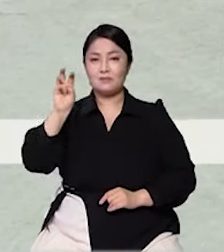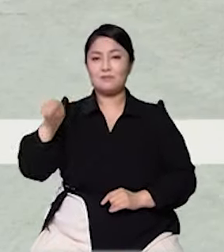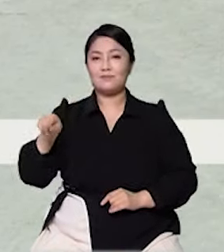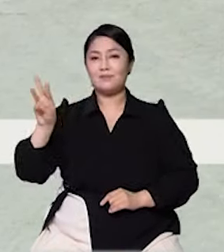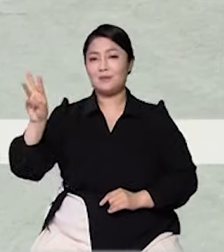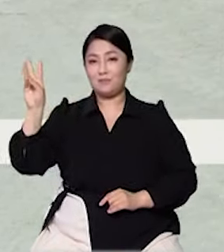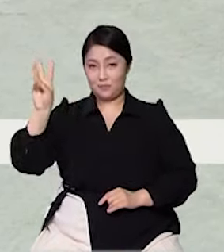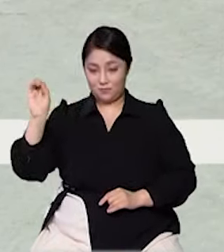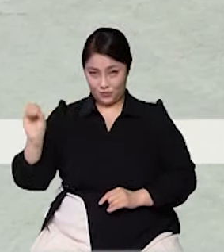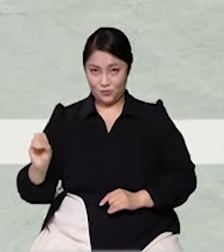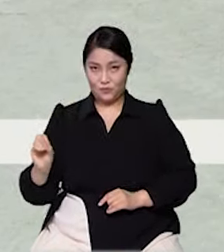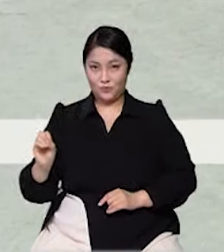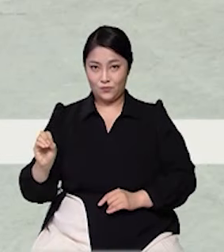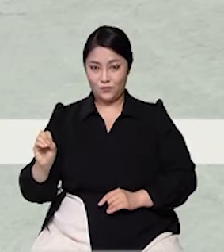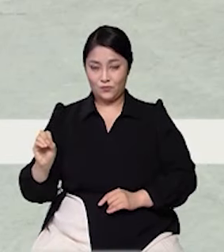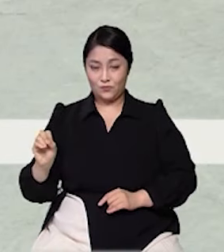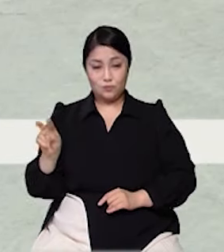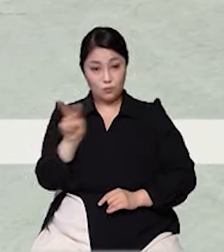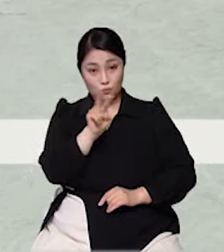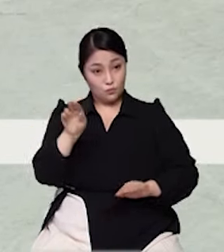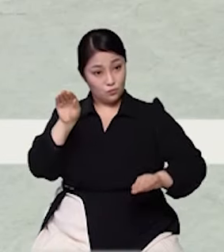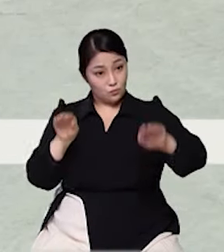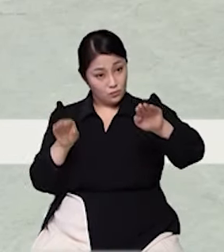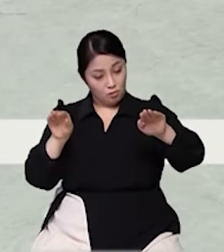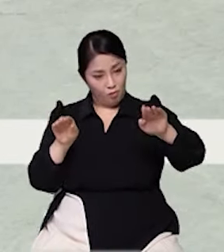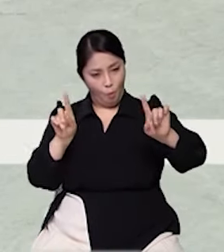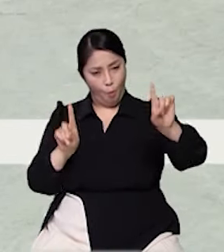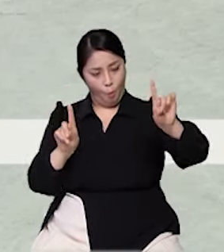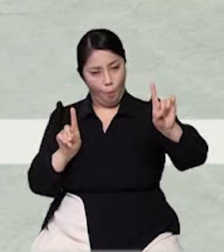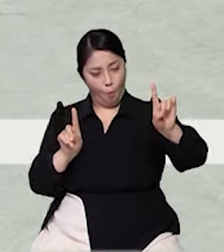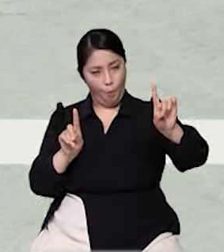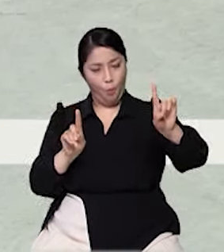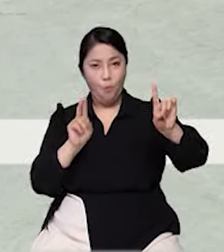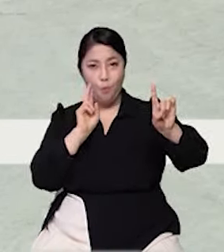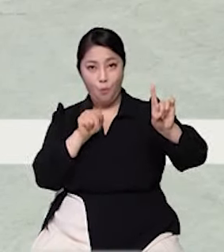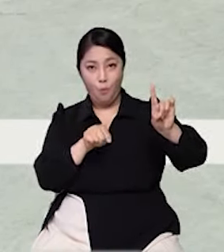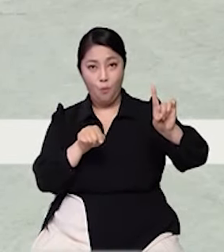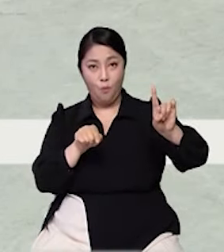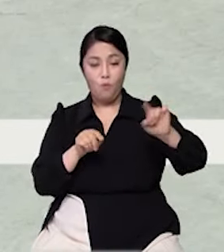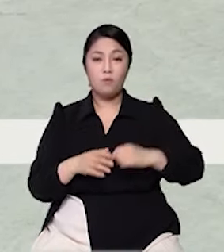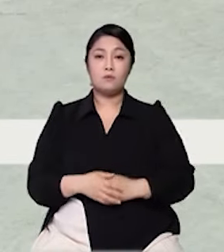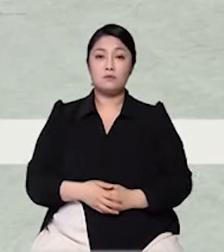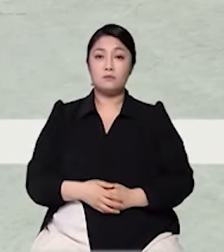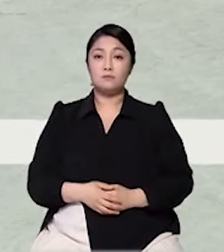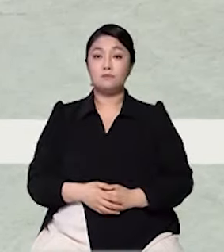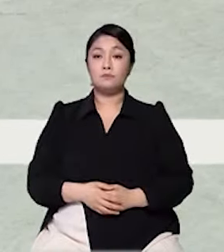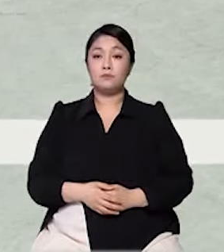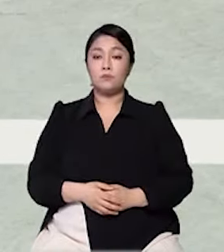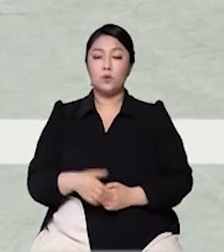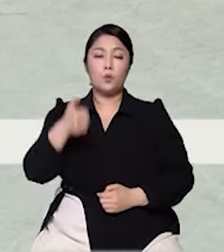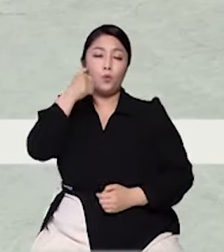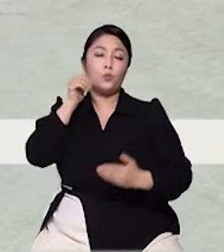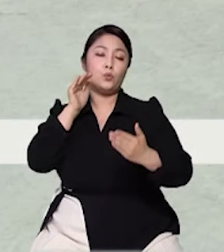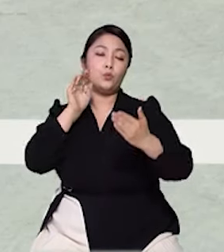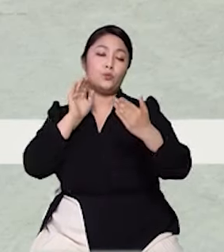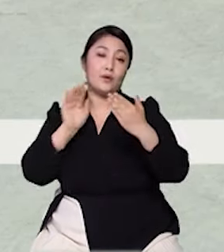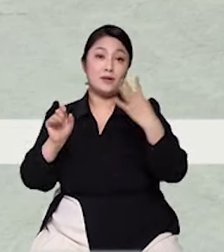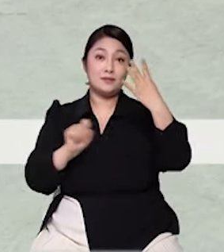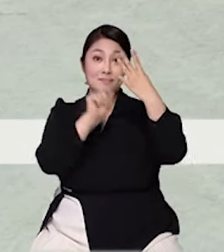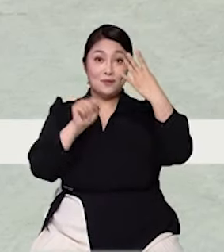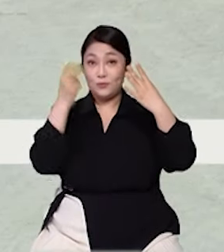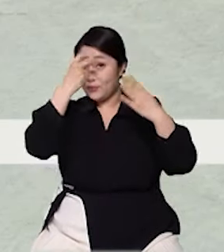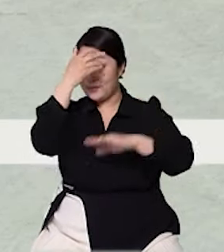30.3% 를 기록해 오차범위 내 접전 으로 나타났습니다 51 d 실시한 4월